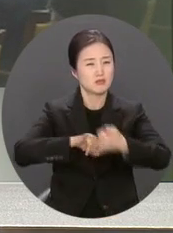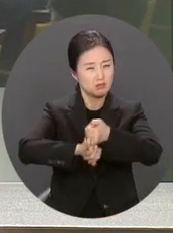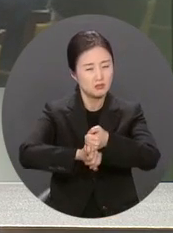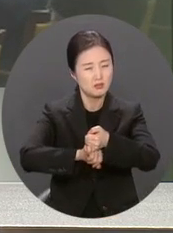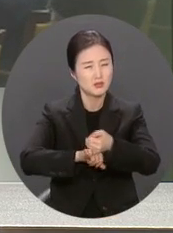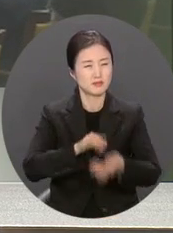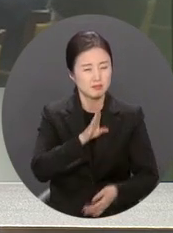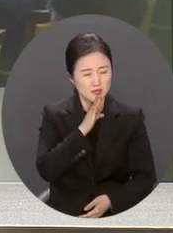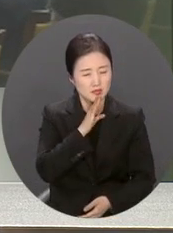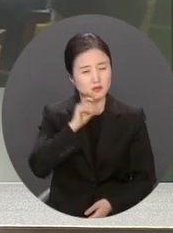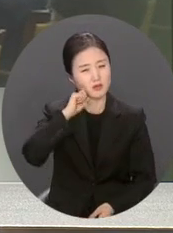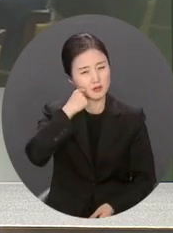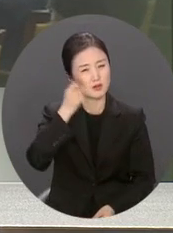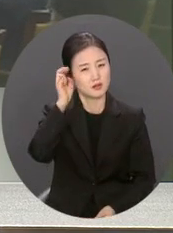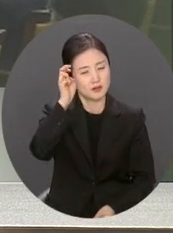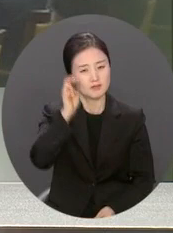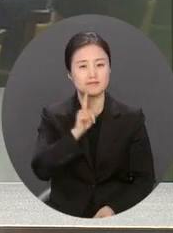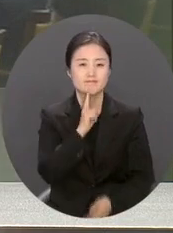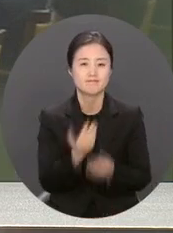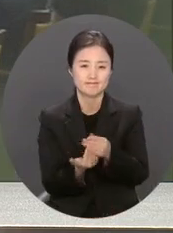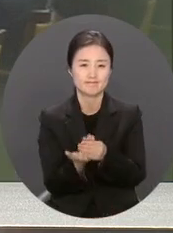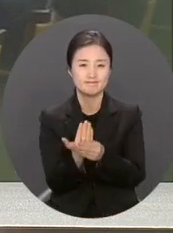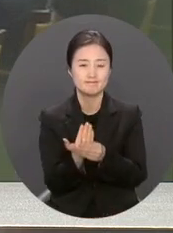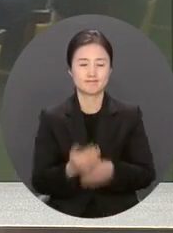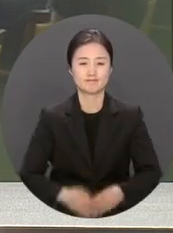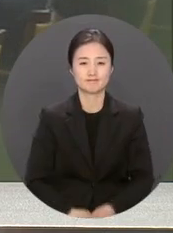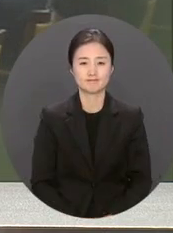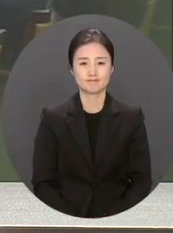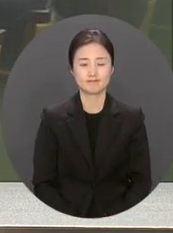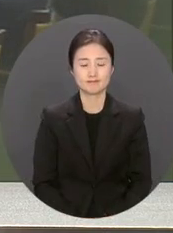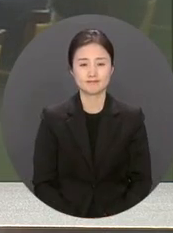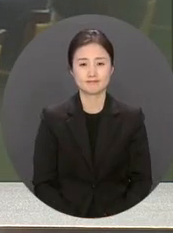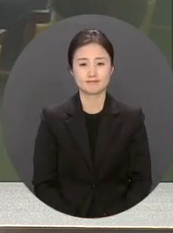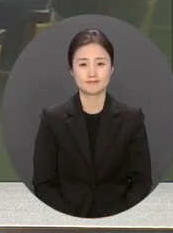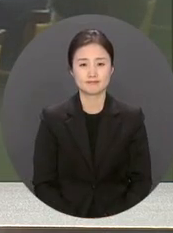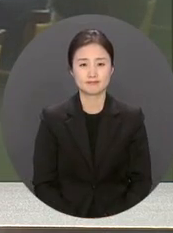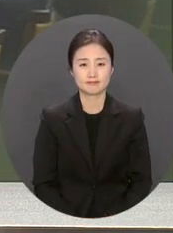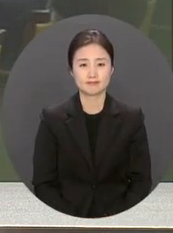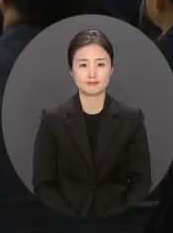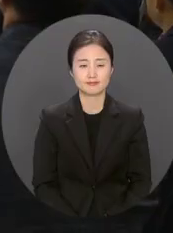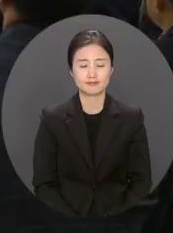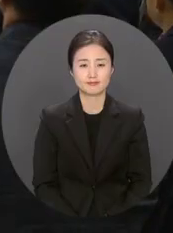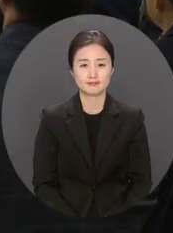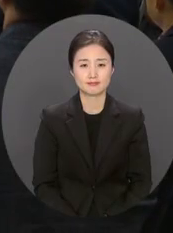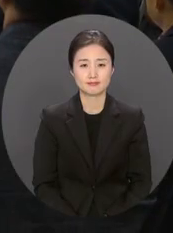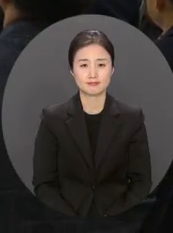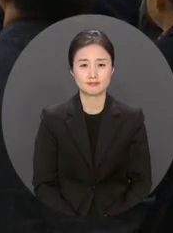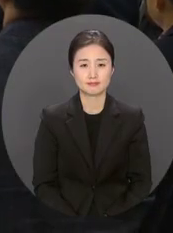힘들 거란 우려스러운 예측이 나옵니다. 김초롱 기자가 취재했습니다.